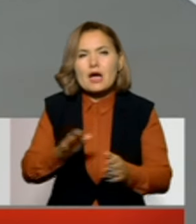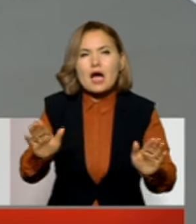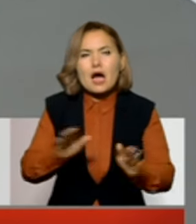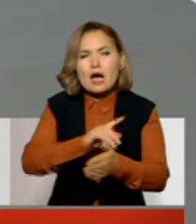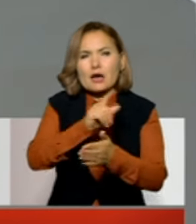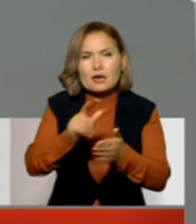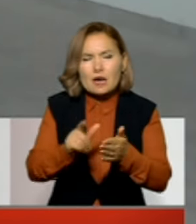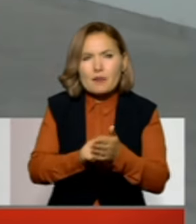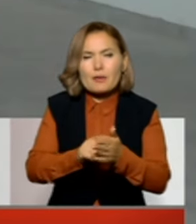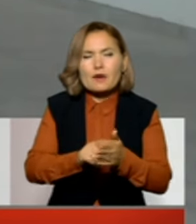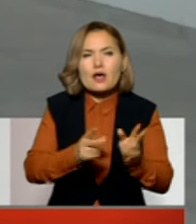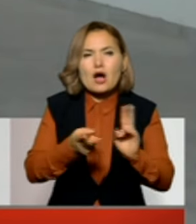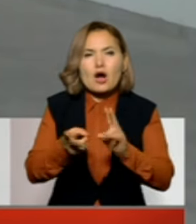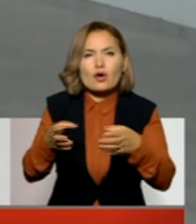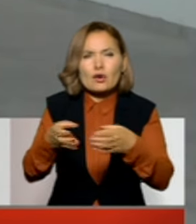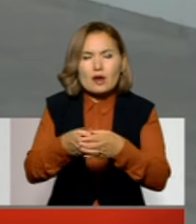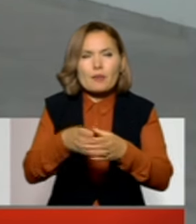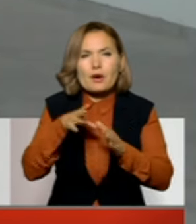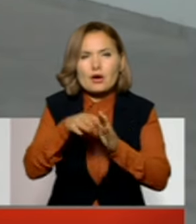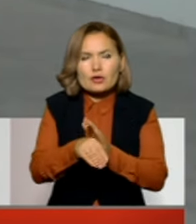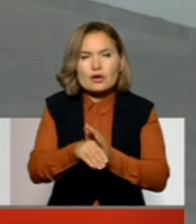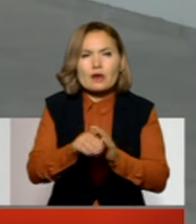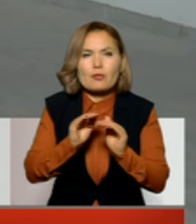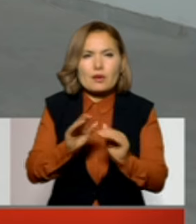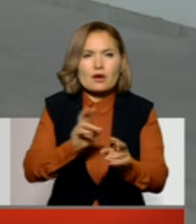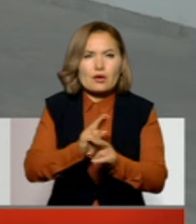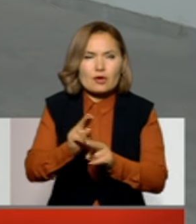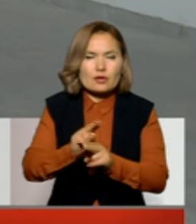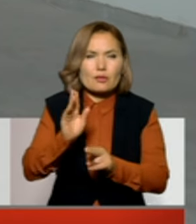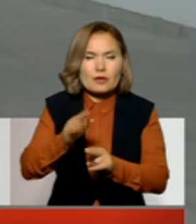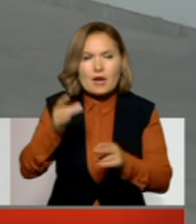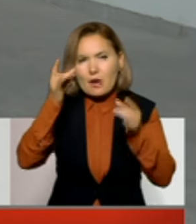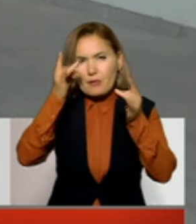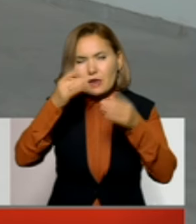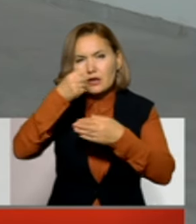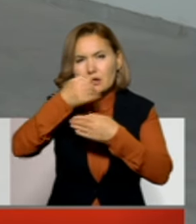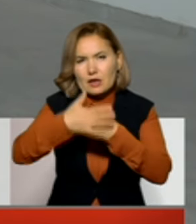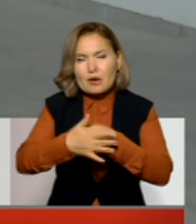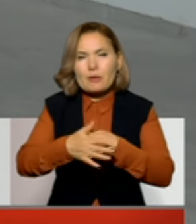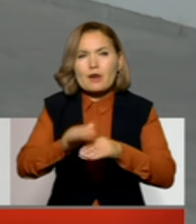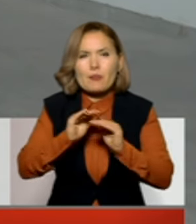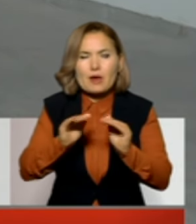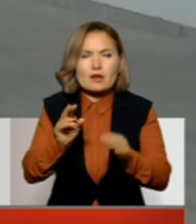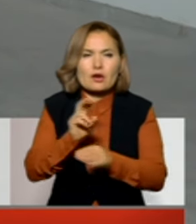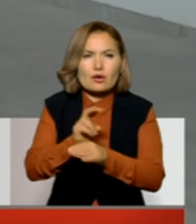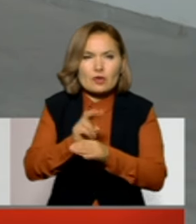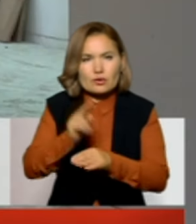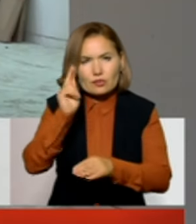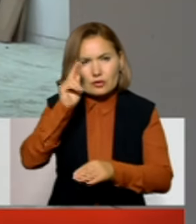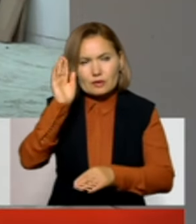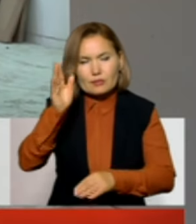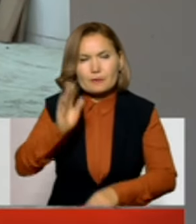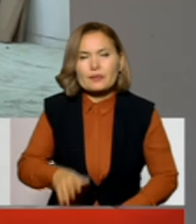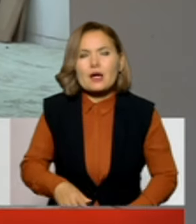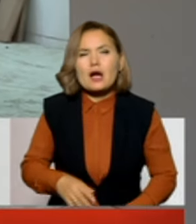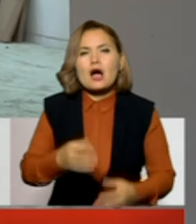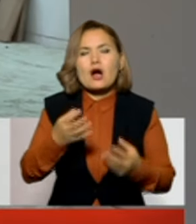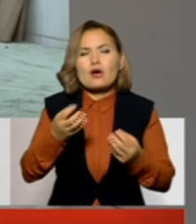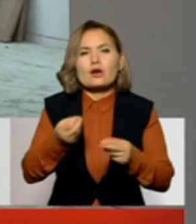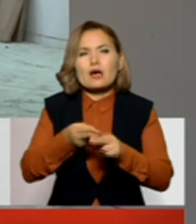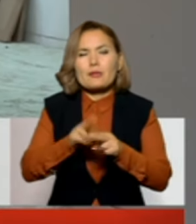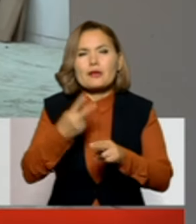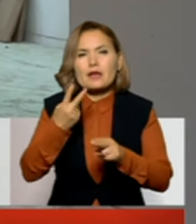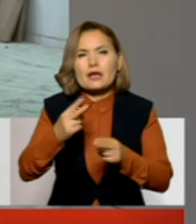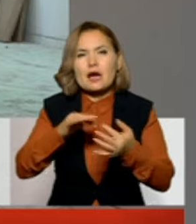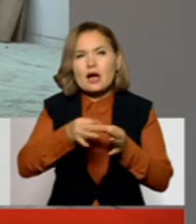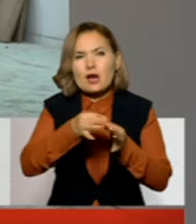хор, вокал деген сияқылы үйірмелер осы мәдениет нысандарында тұрақты түрге жүргізіліп тұрады. Бұдан бөлік тағы екі